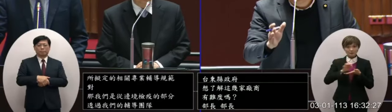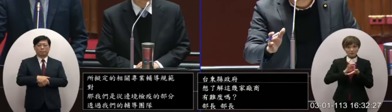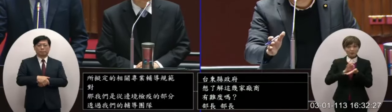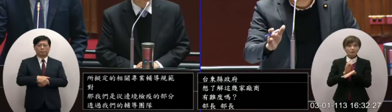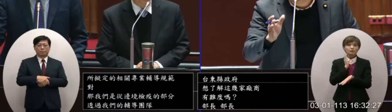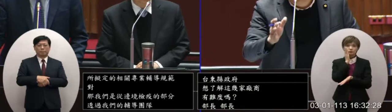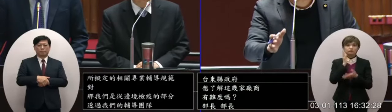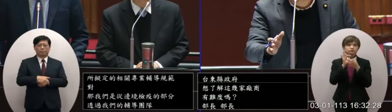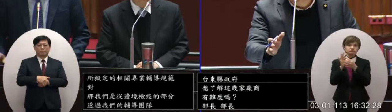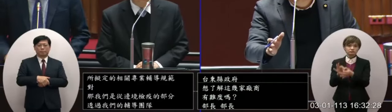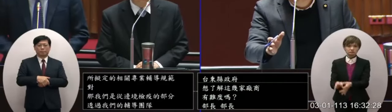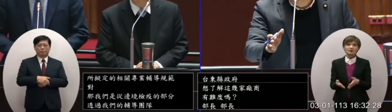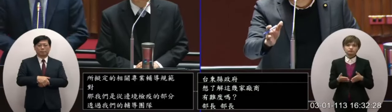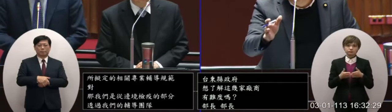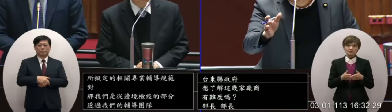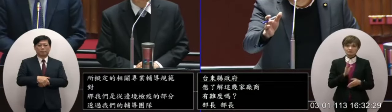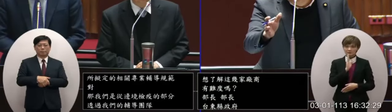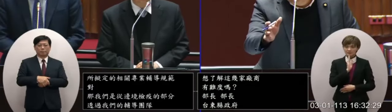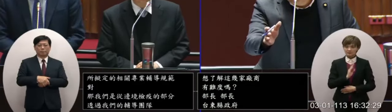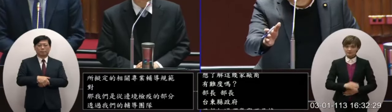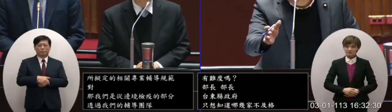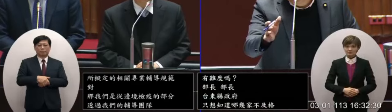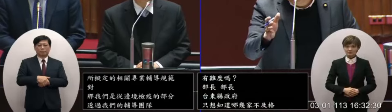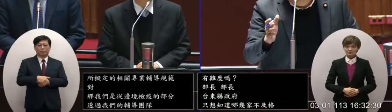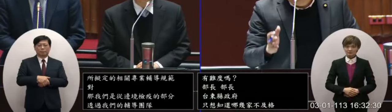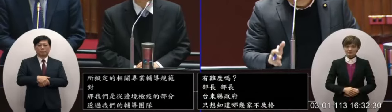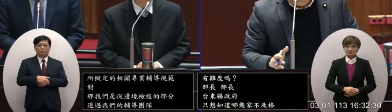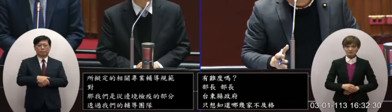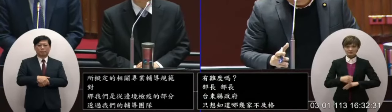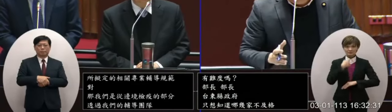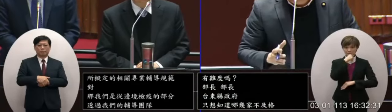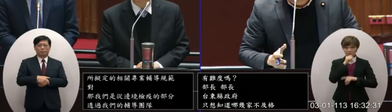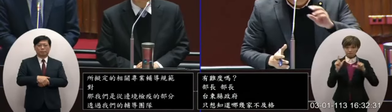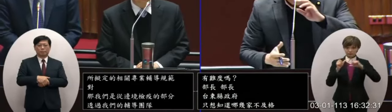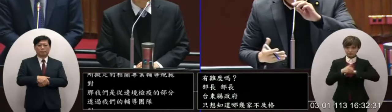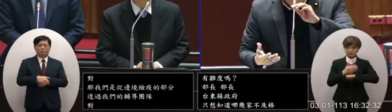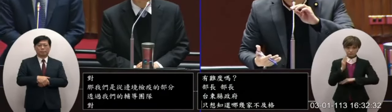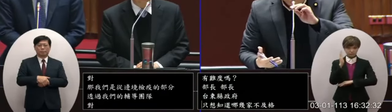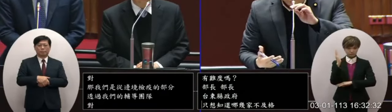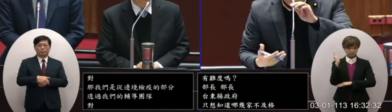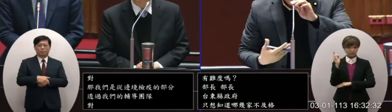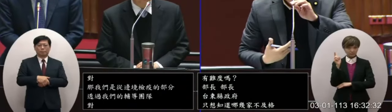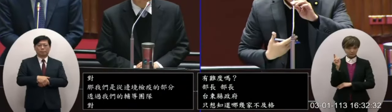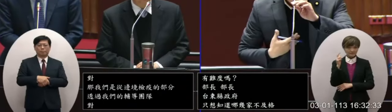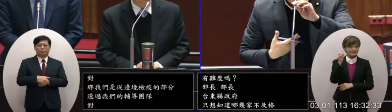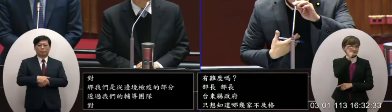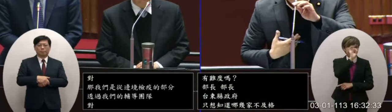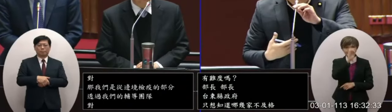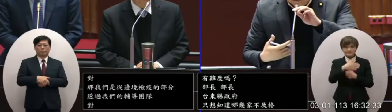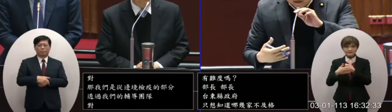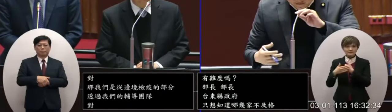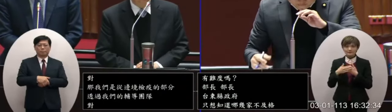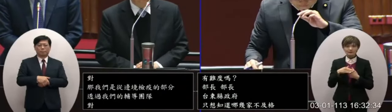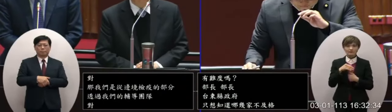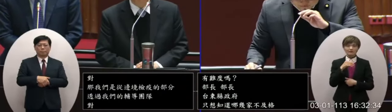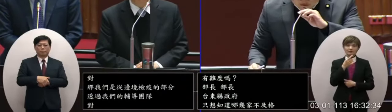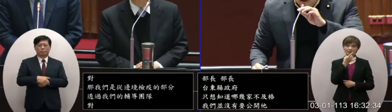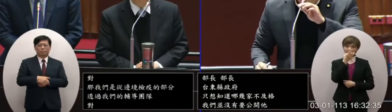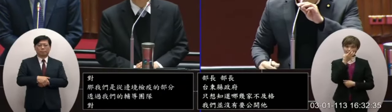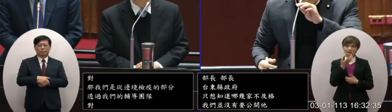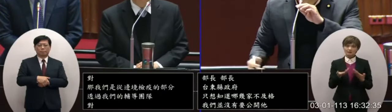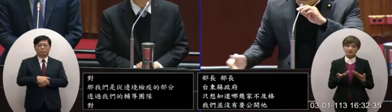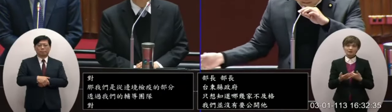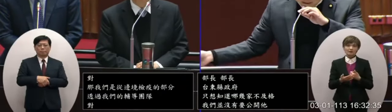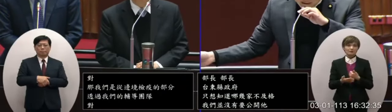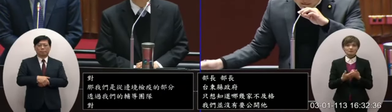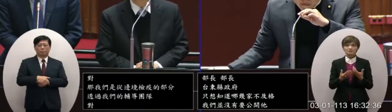续永续的发展下去，所以台东县政府苦寻无路，找了本席。